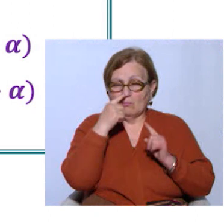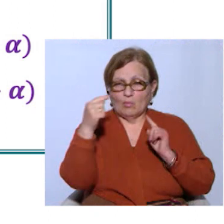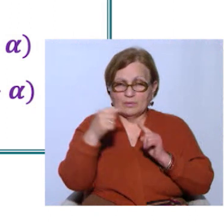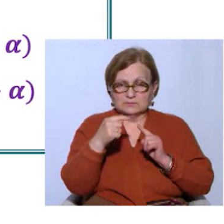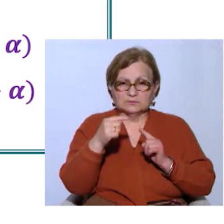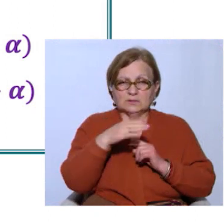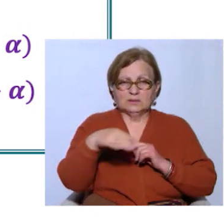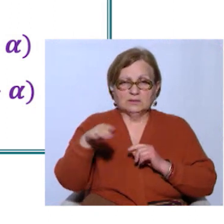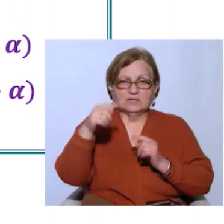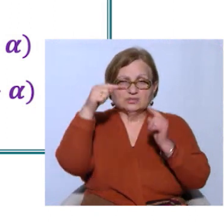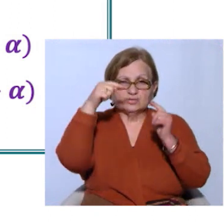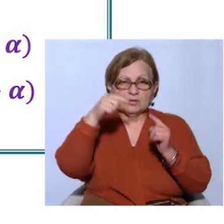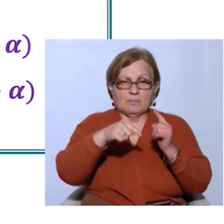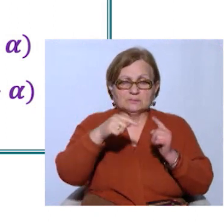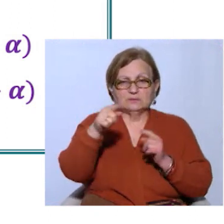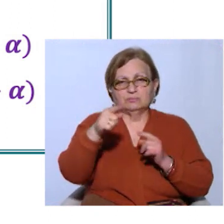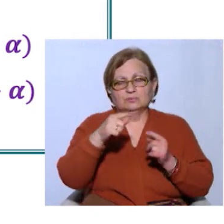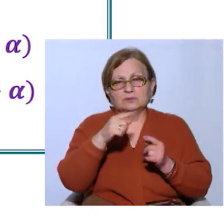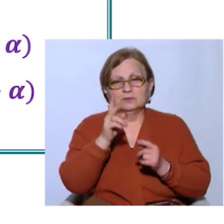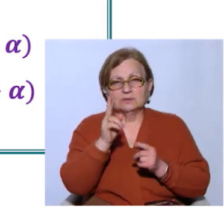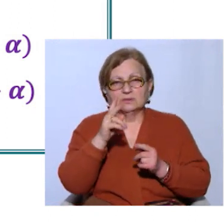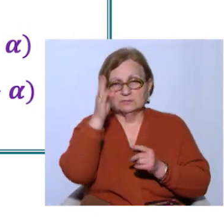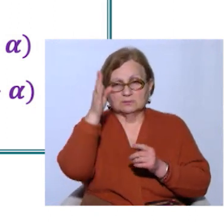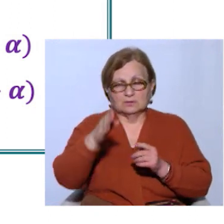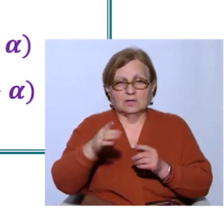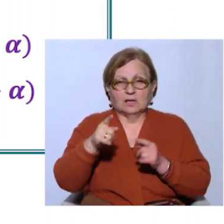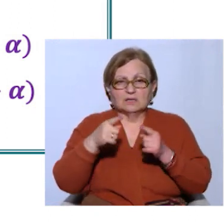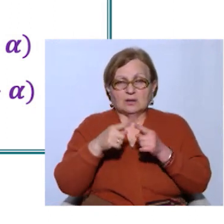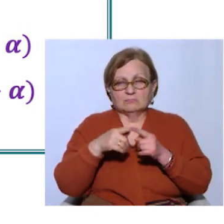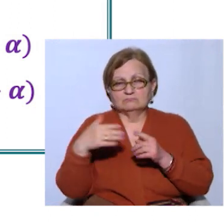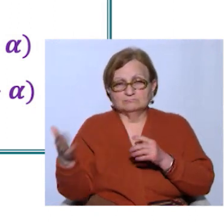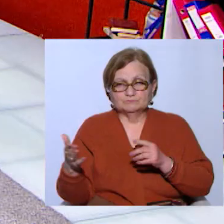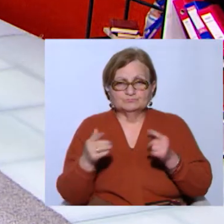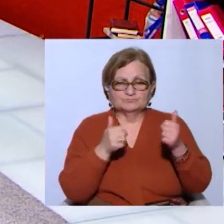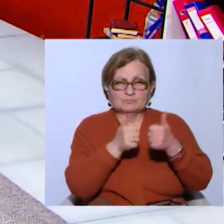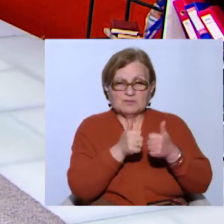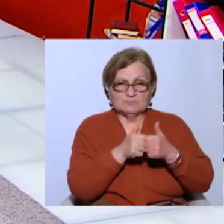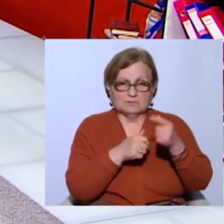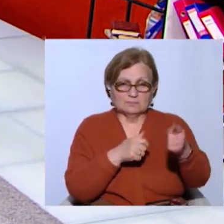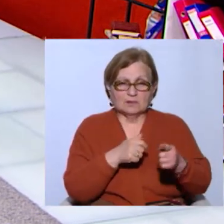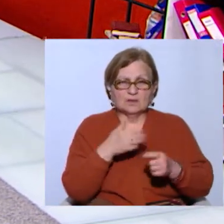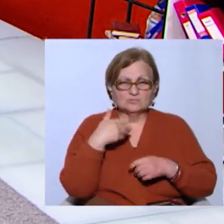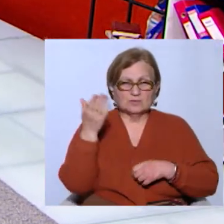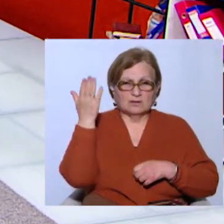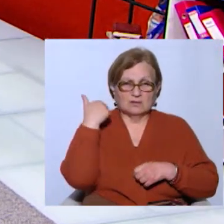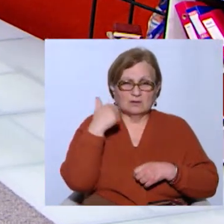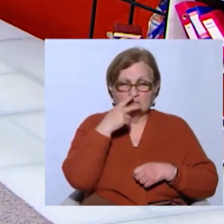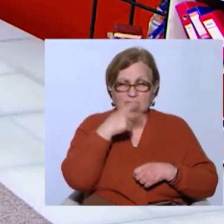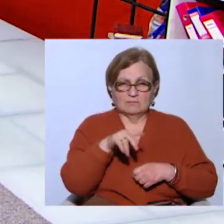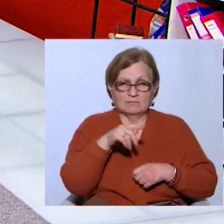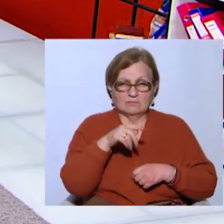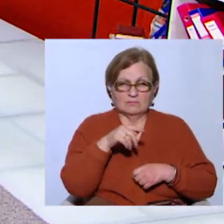კათეტის შებადებული ჰიპოტენუზასთან, ან კოსინუსი კუთხის მიმდებარე კათეტის შებადებული ჰიპოტენუზასთან. ასევე წინა გაკვეთილზე ჩვენ ნახეთ,